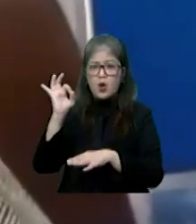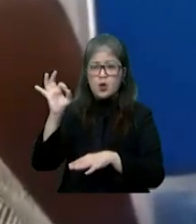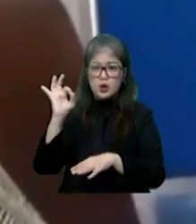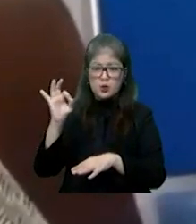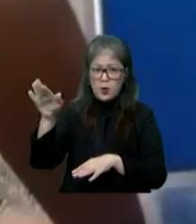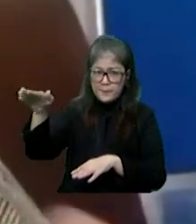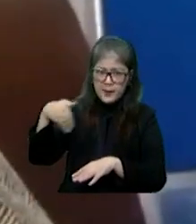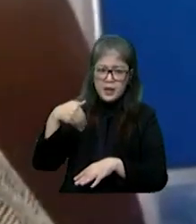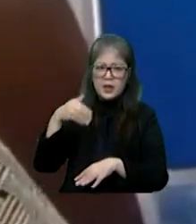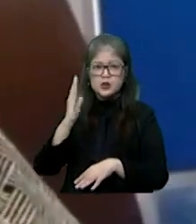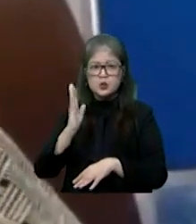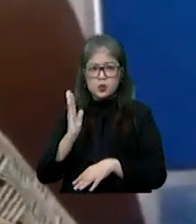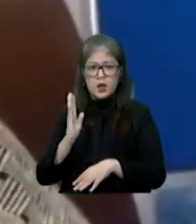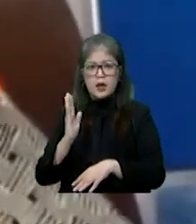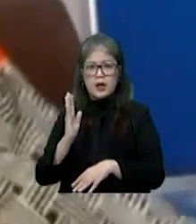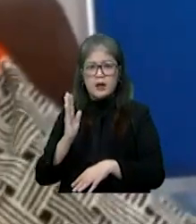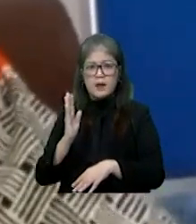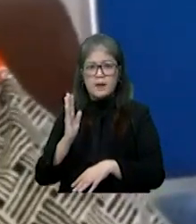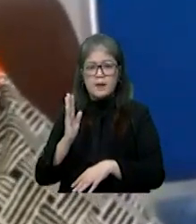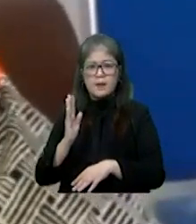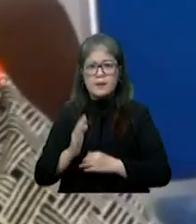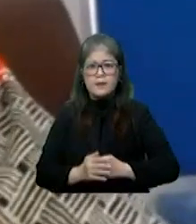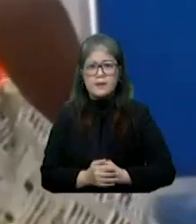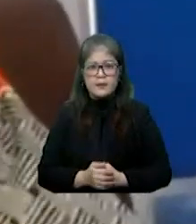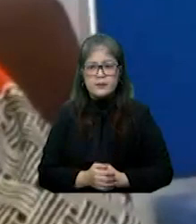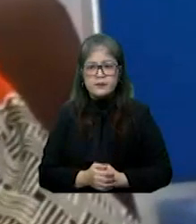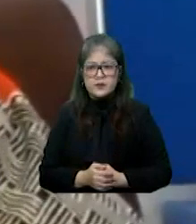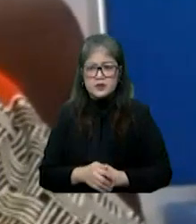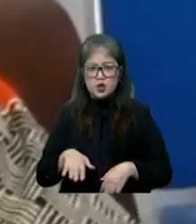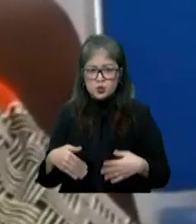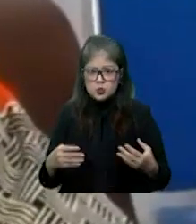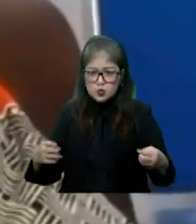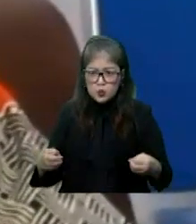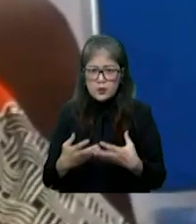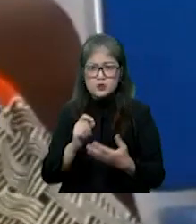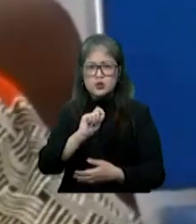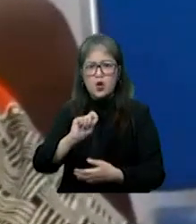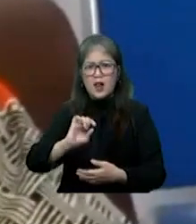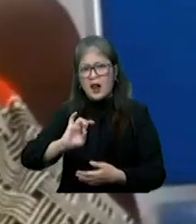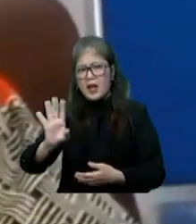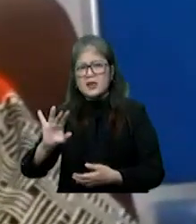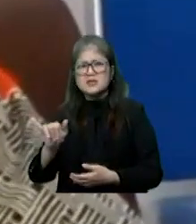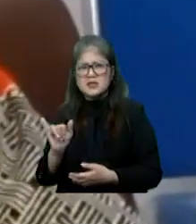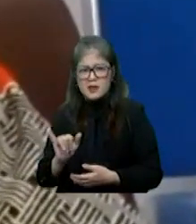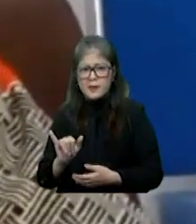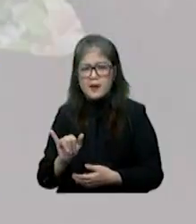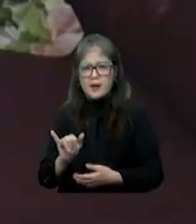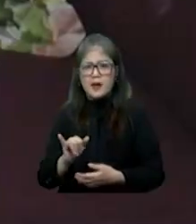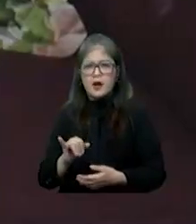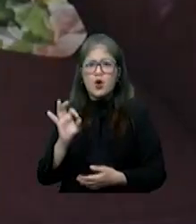bukan sweeping sih, semacam dilihat semua, ternyata hanya beberapa anak di sekolah lain juga seperti itu. Dan mereka kerjasama orang tua